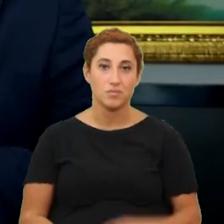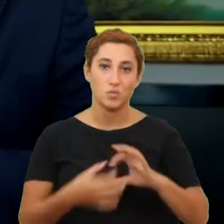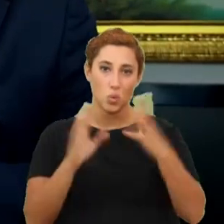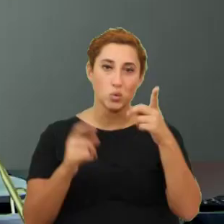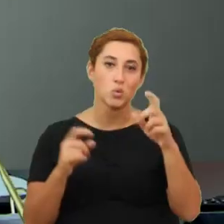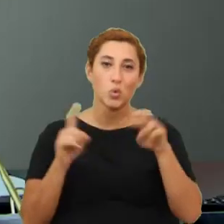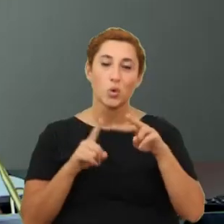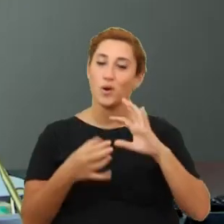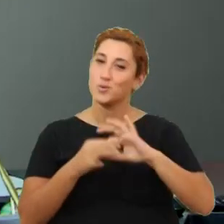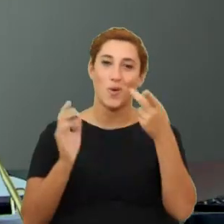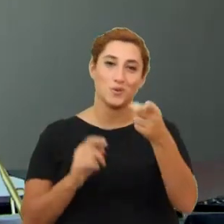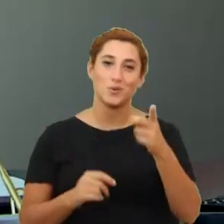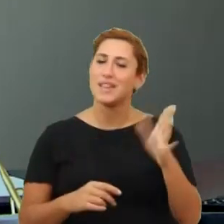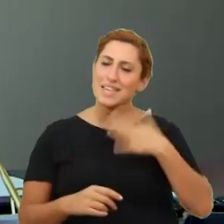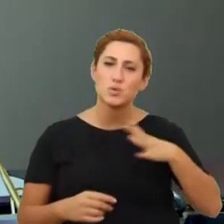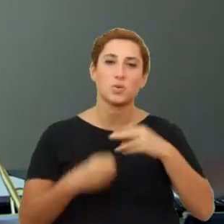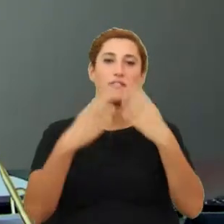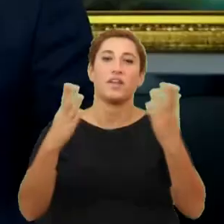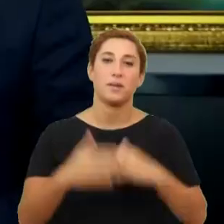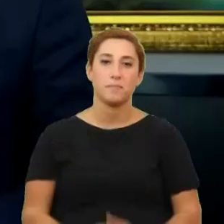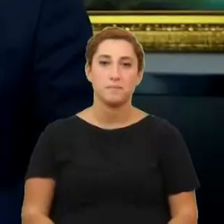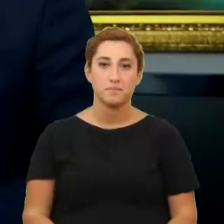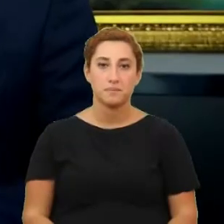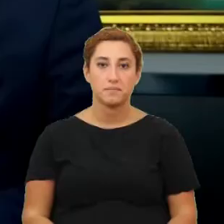Çözdün Nurhan'cığım, çözdün. Dile benden ne dilersen.